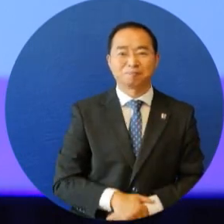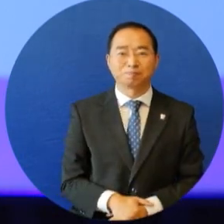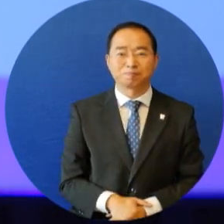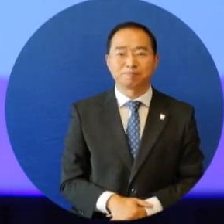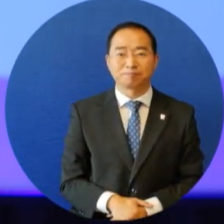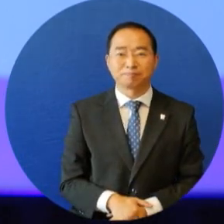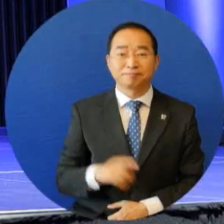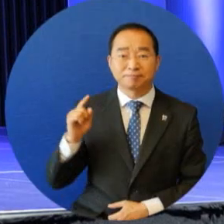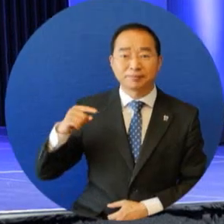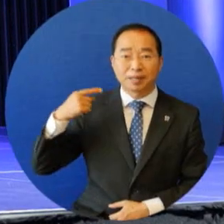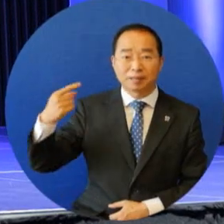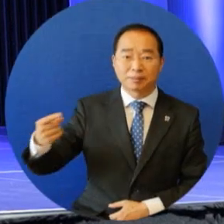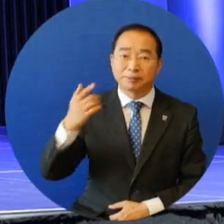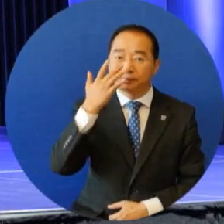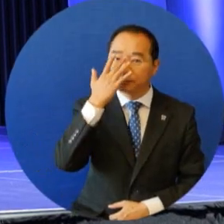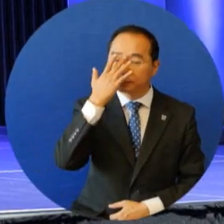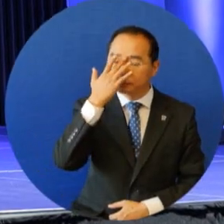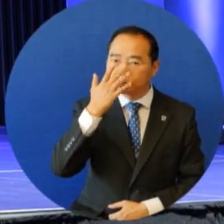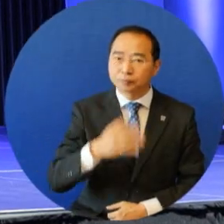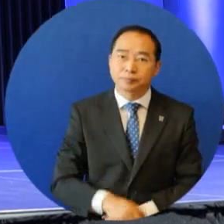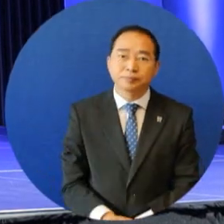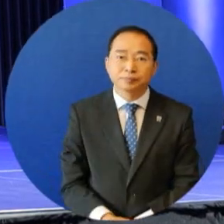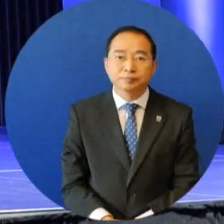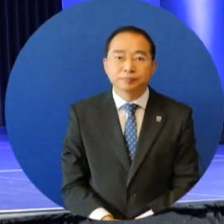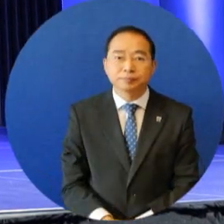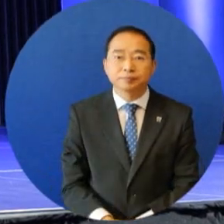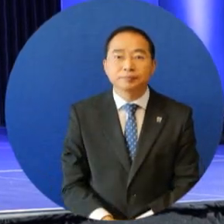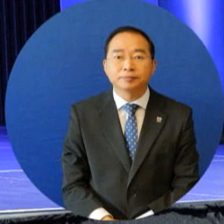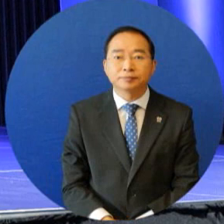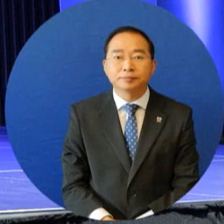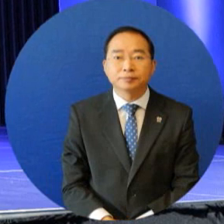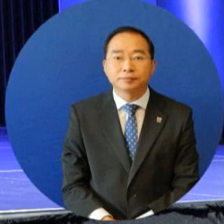될 겁니다. 그 다음에